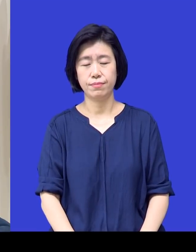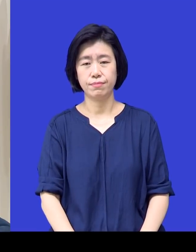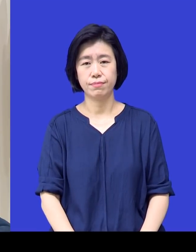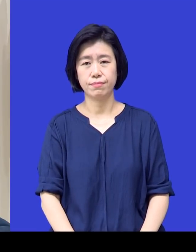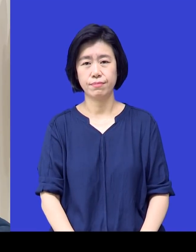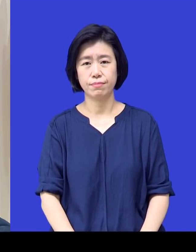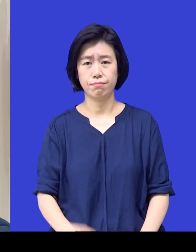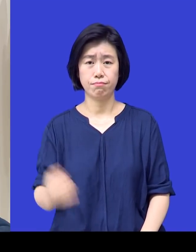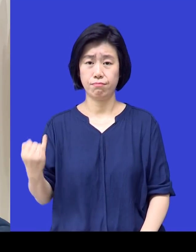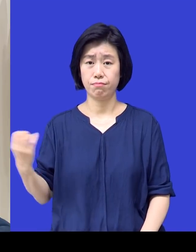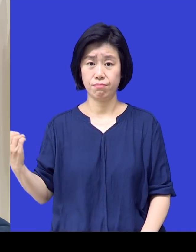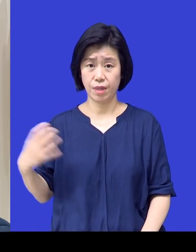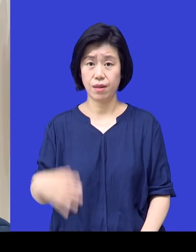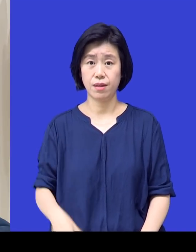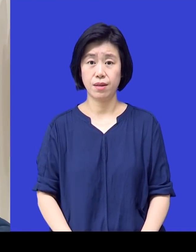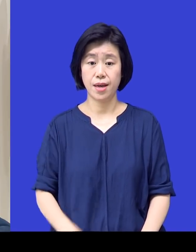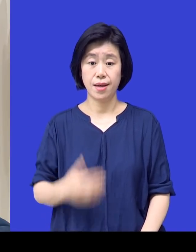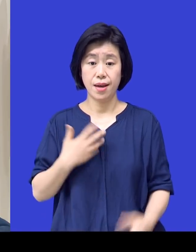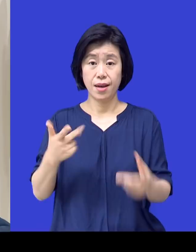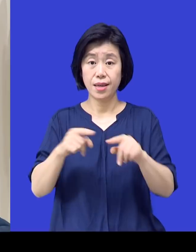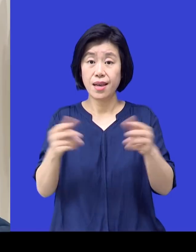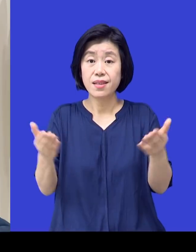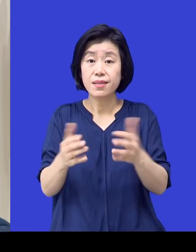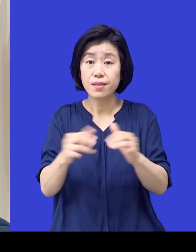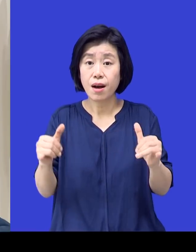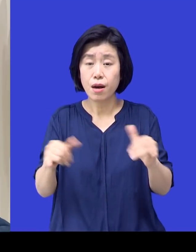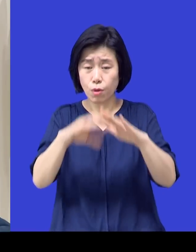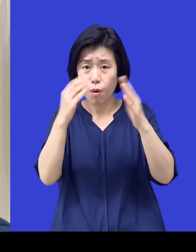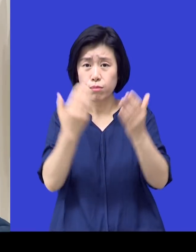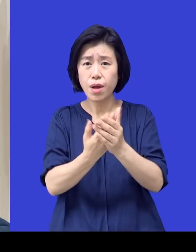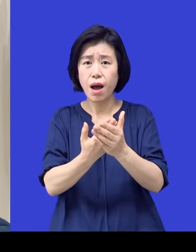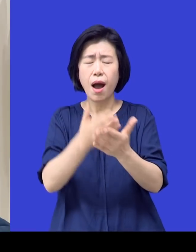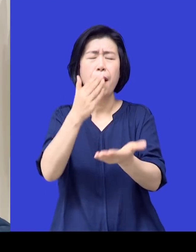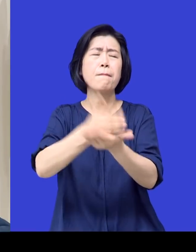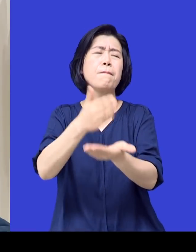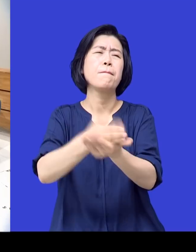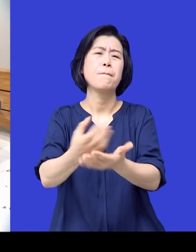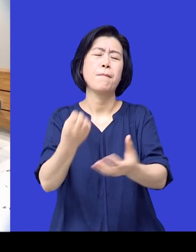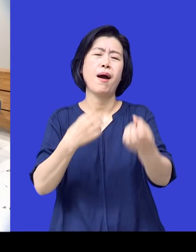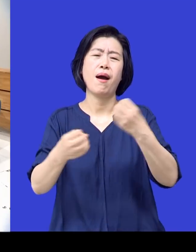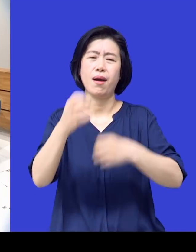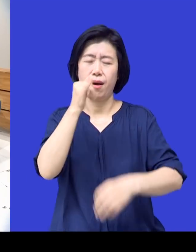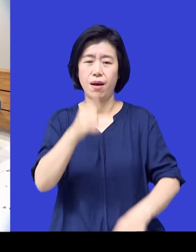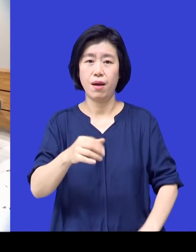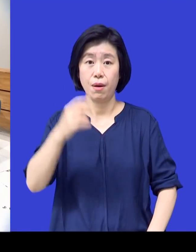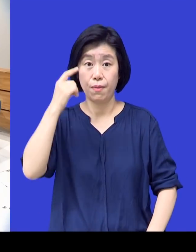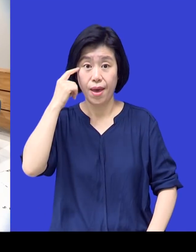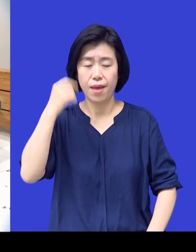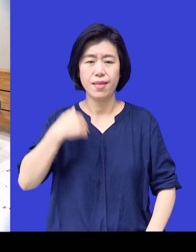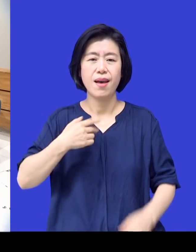힘들어해서 안 된다. 직원들도 난리가 났어요. 안 된다고. 왜냐하면 첫 번째 할 때 몰래 했거든요.